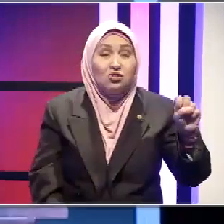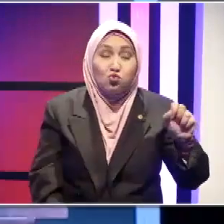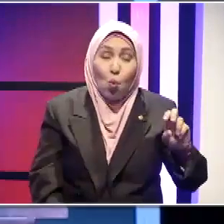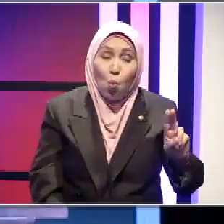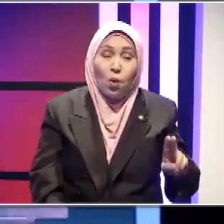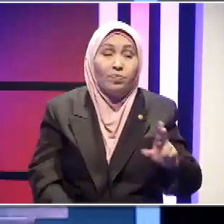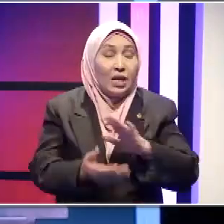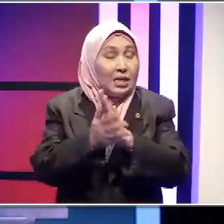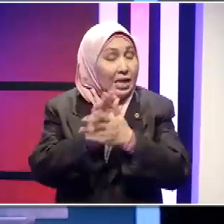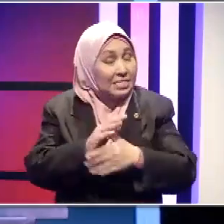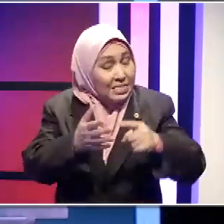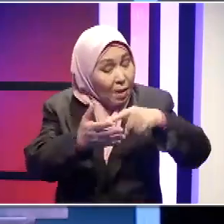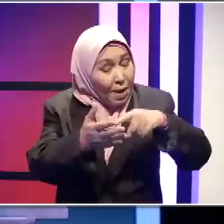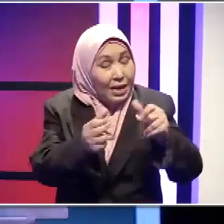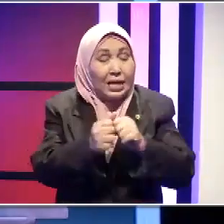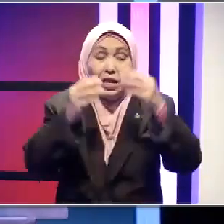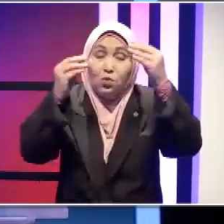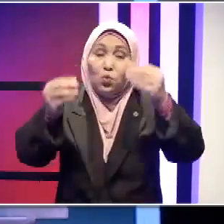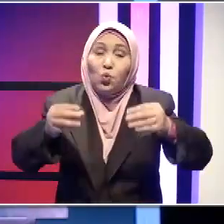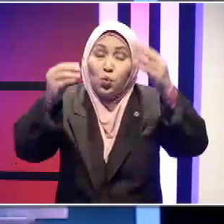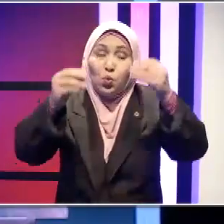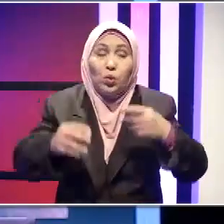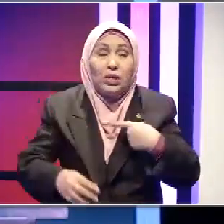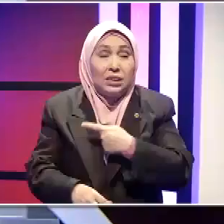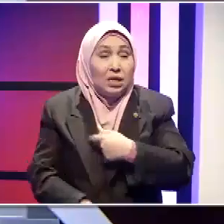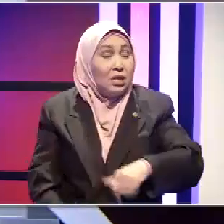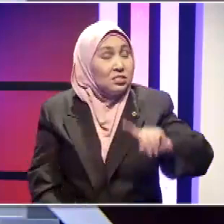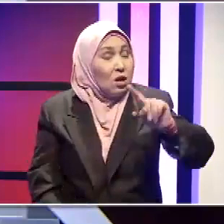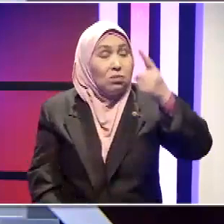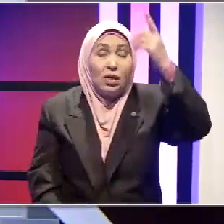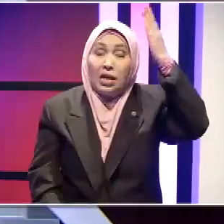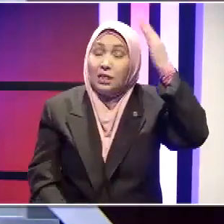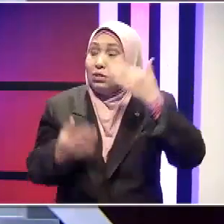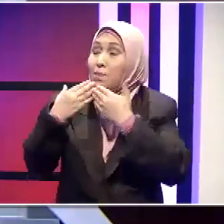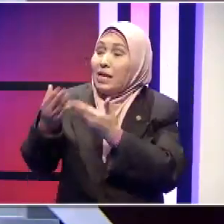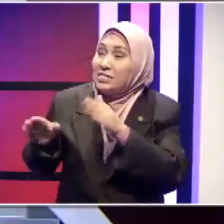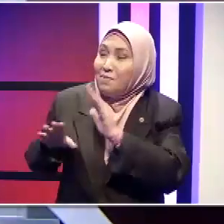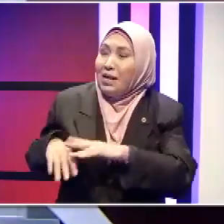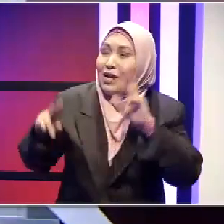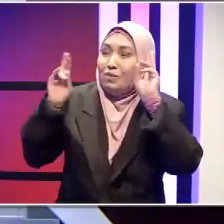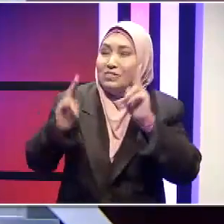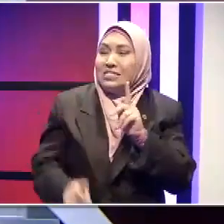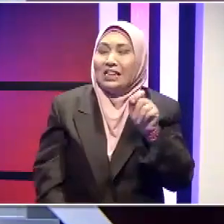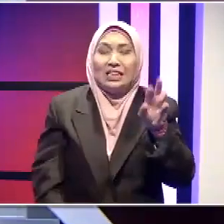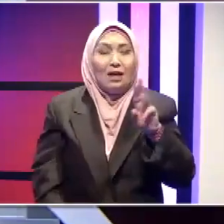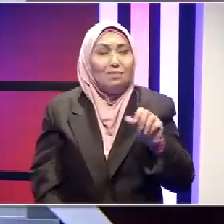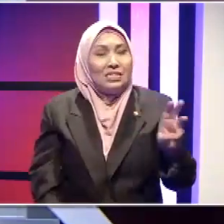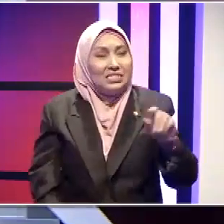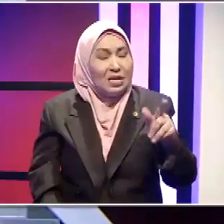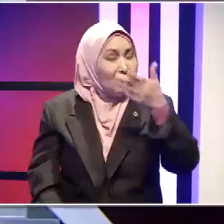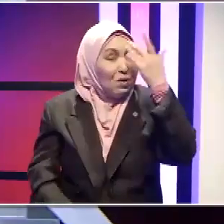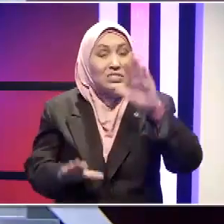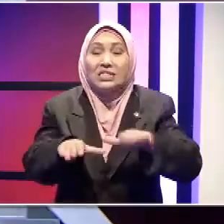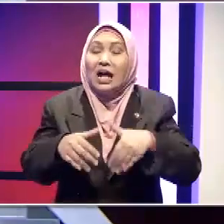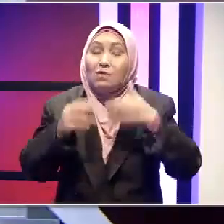mencoba selamat sama dengan guru-guru kita sama wallahualam sedang waalaikum Mesir jangan kode Bagaimana cara